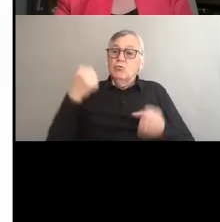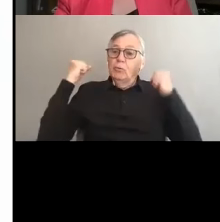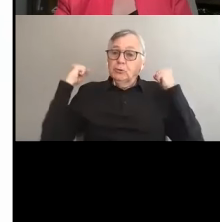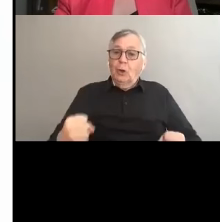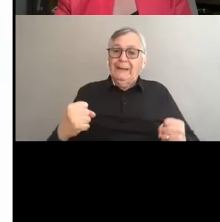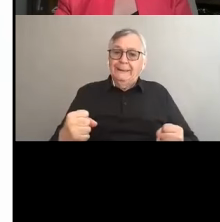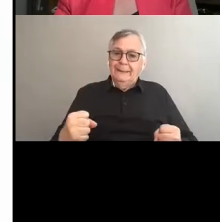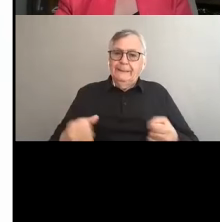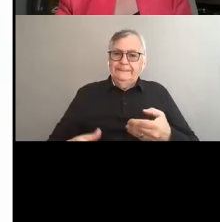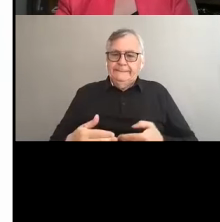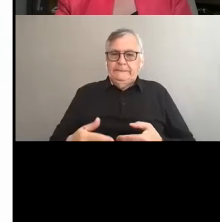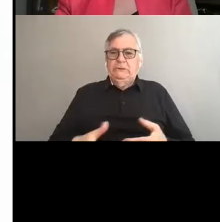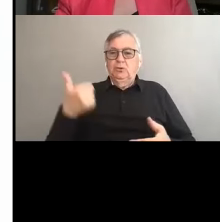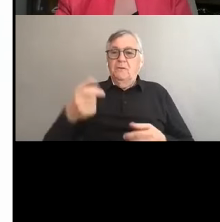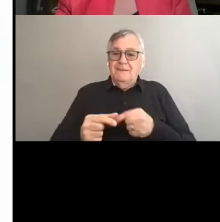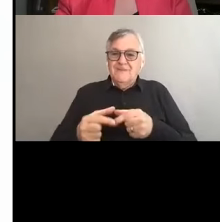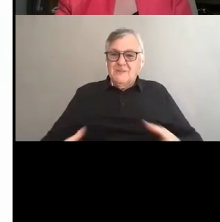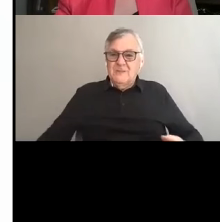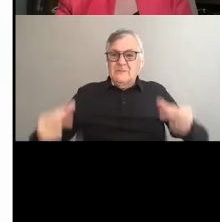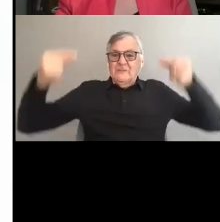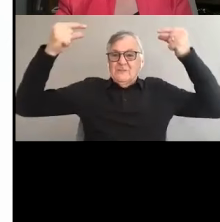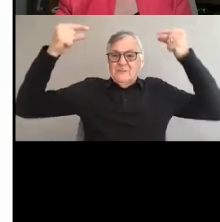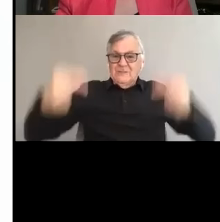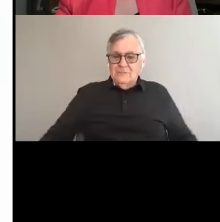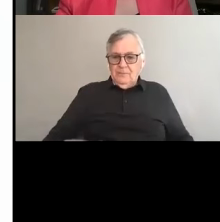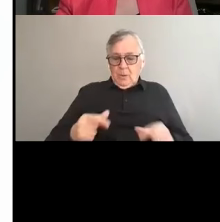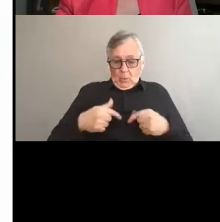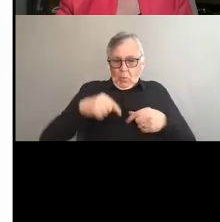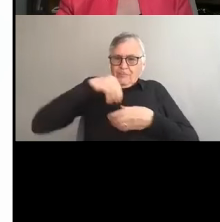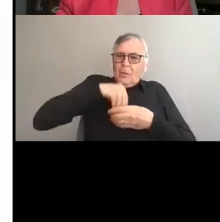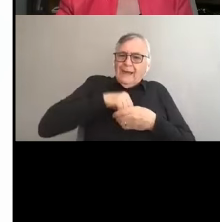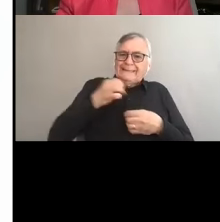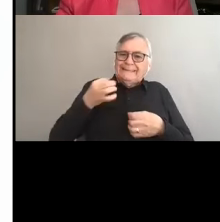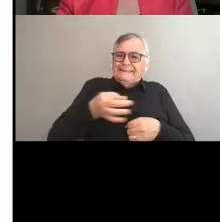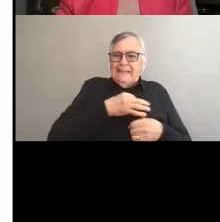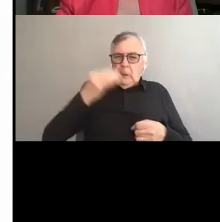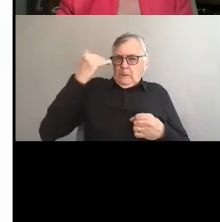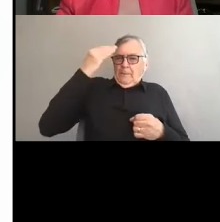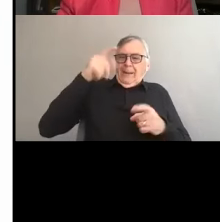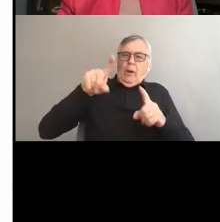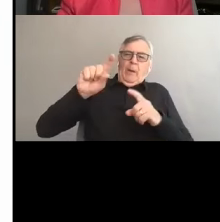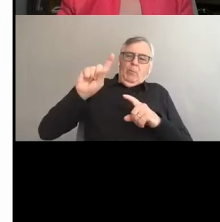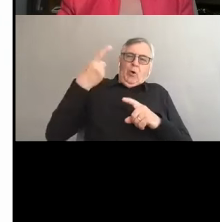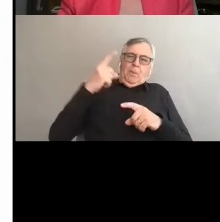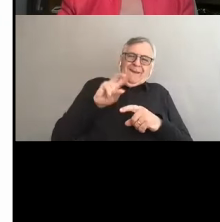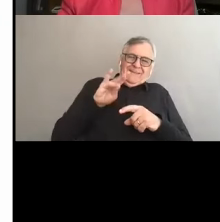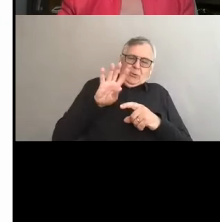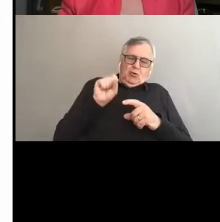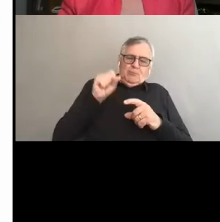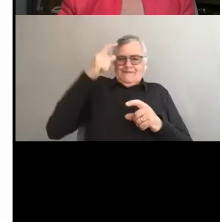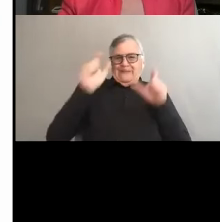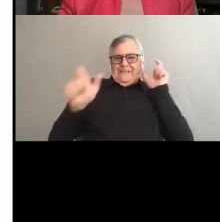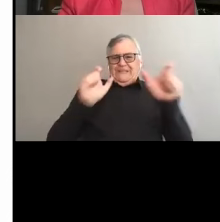on rehausse la réponse et on réveille toutes les cellules mémoire qui se sont développées pendant la première interaction